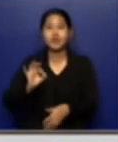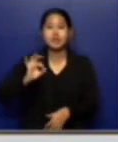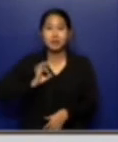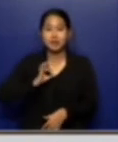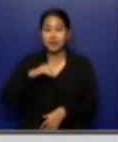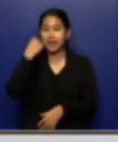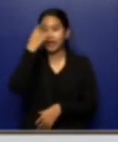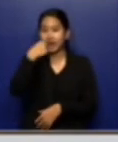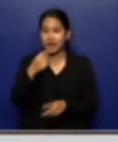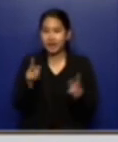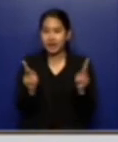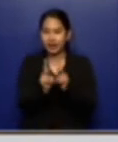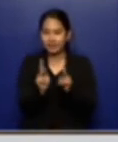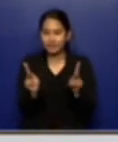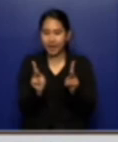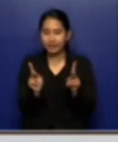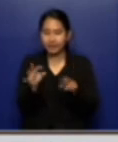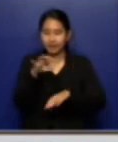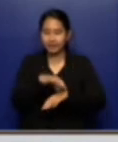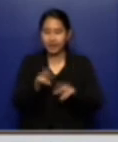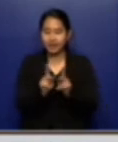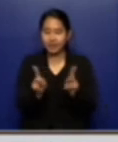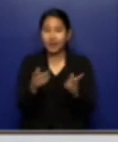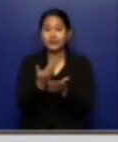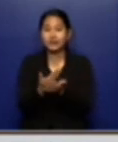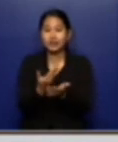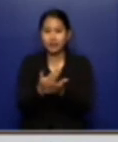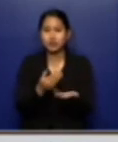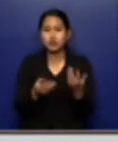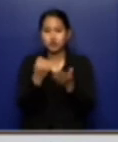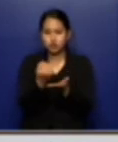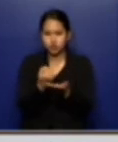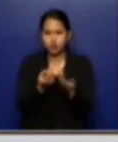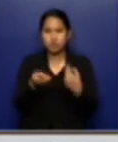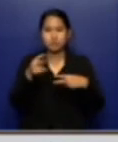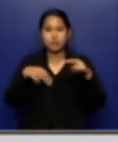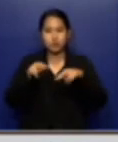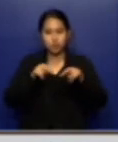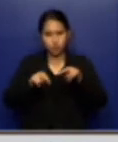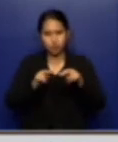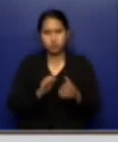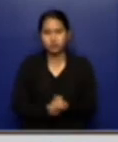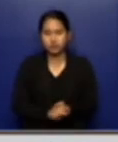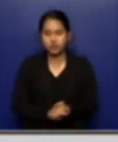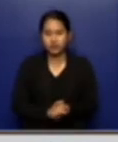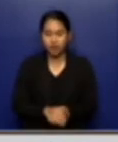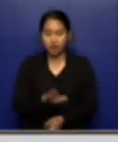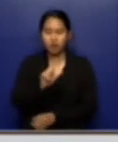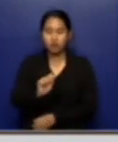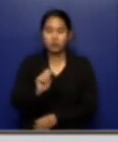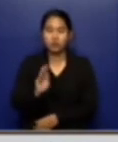ดเป็นกรรมการในงบประมาณช่วยไปดูหน่อยของท้องถิ่นเขาอ่ะ